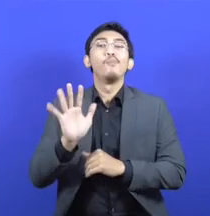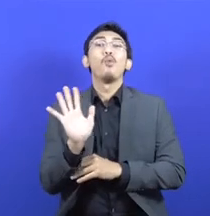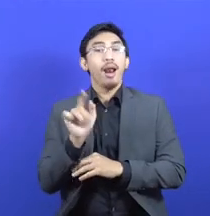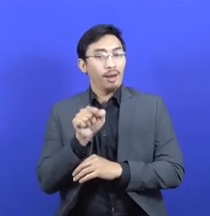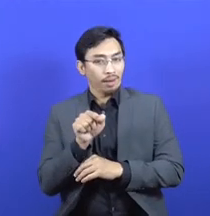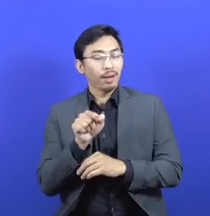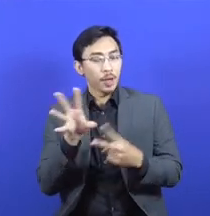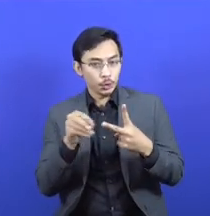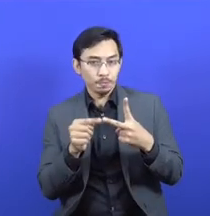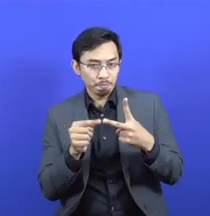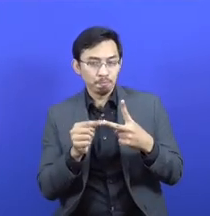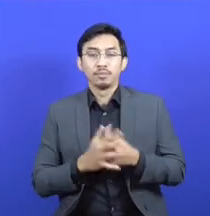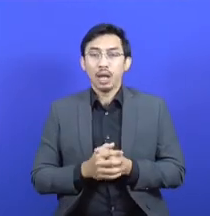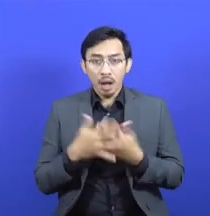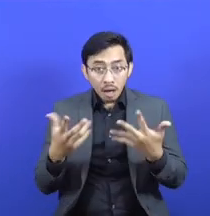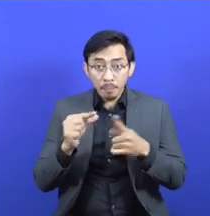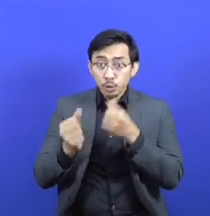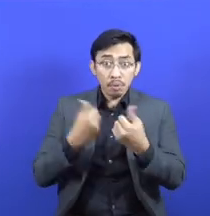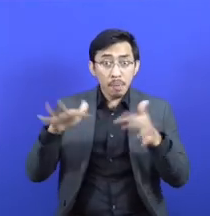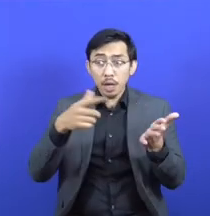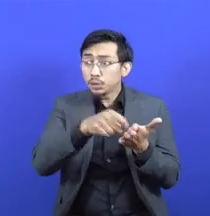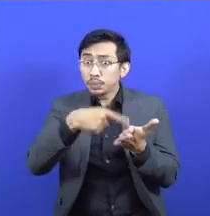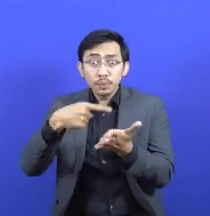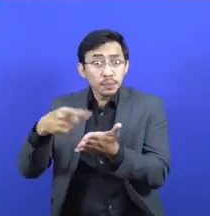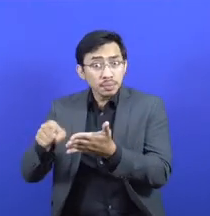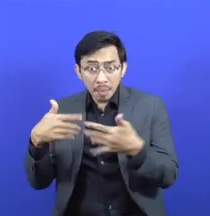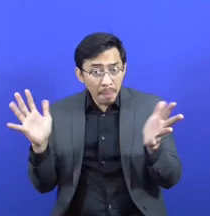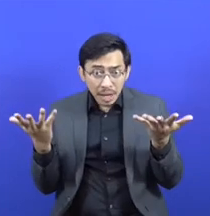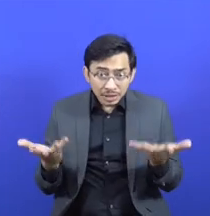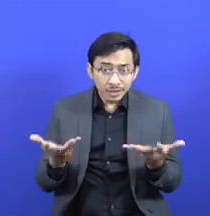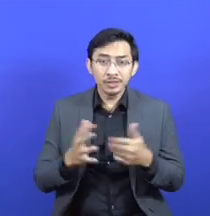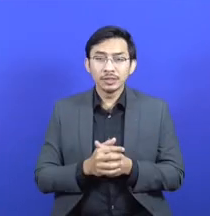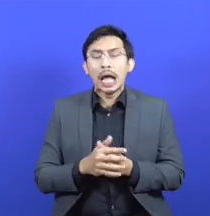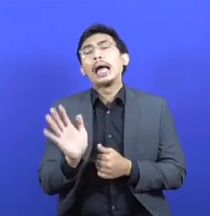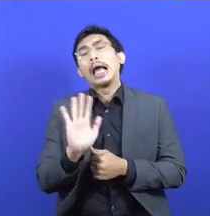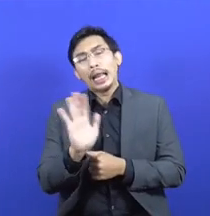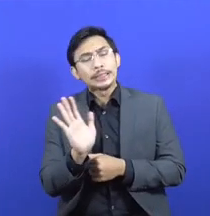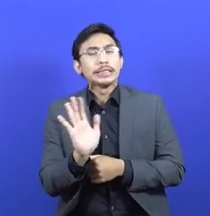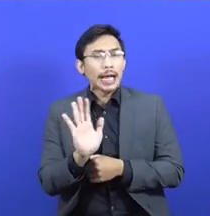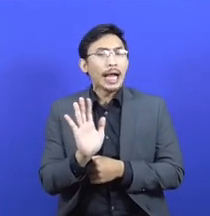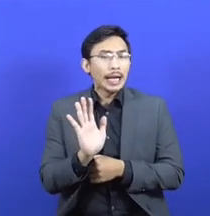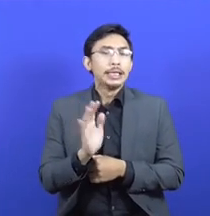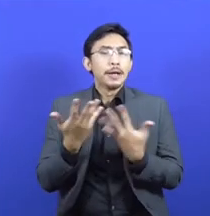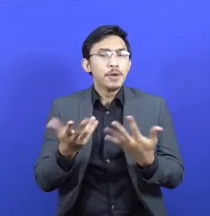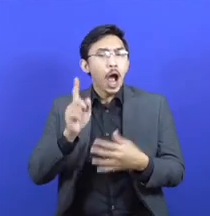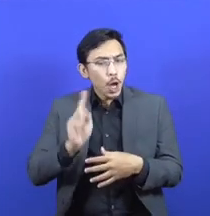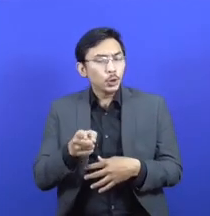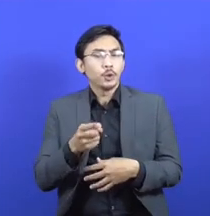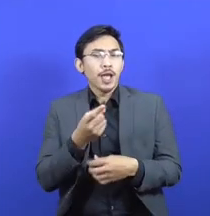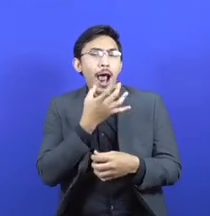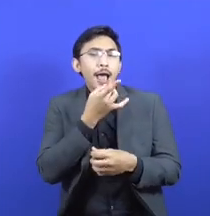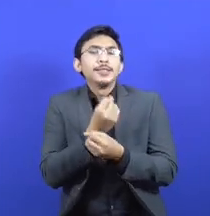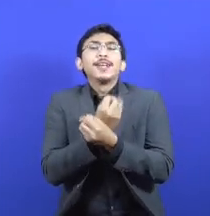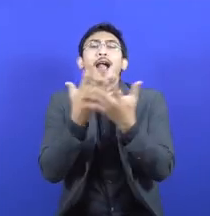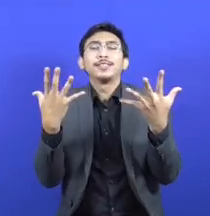non-alam. Jadi perusahaan bebas banget dong mencat kita kapan aja? Ya enggak juga sih ya, karena kan harus ada alasan